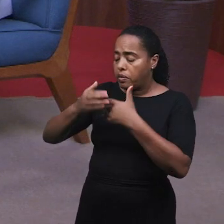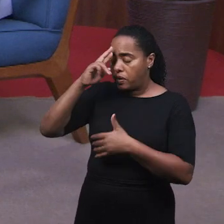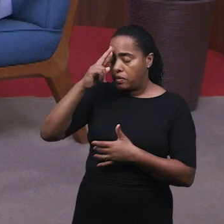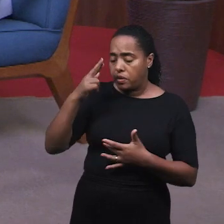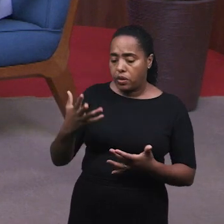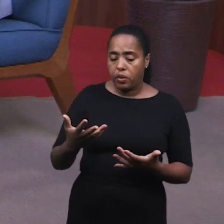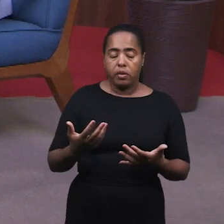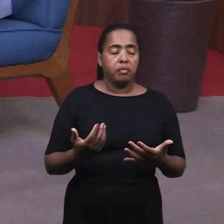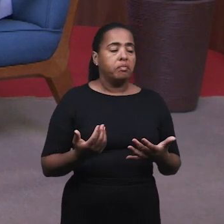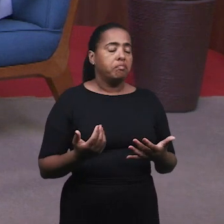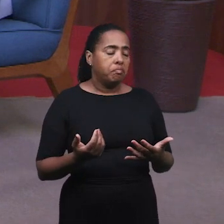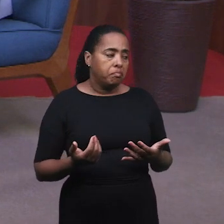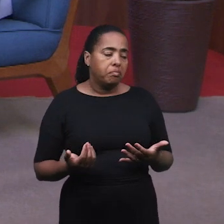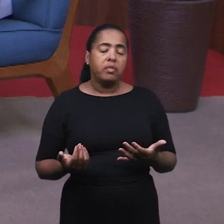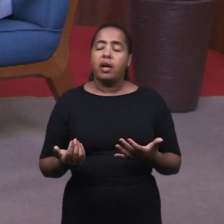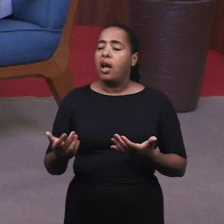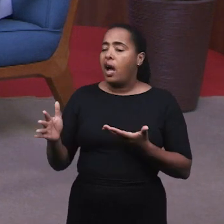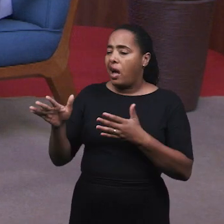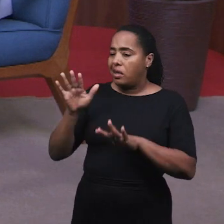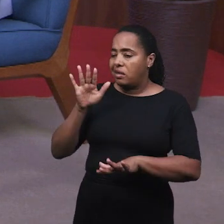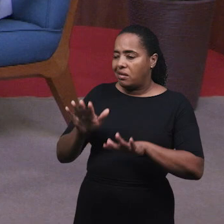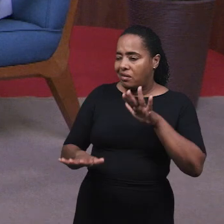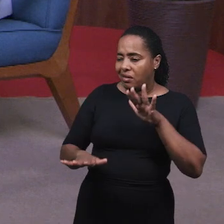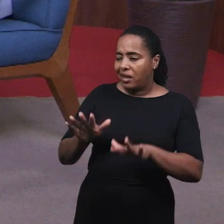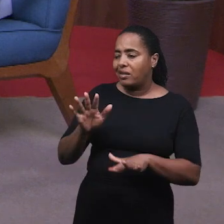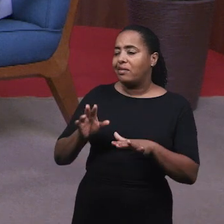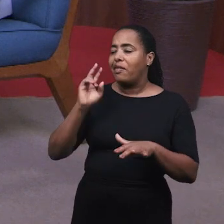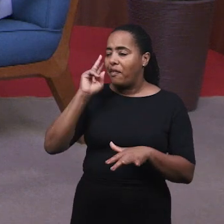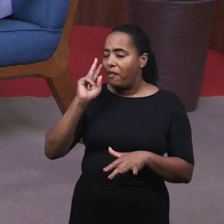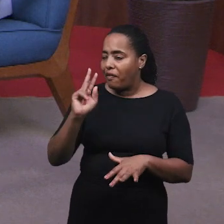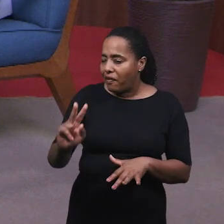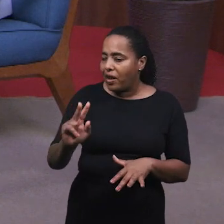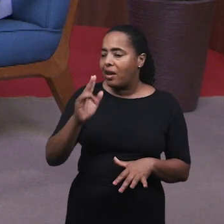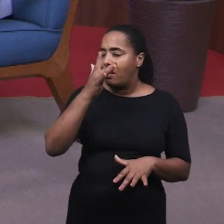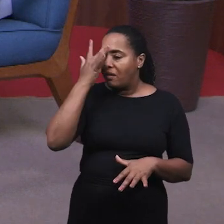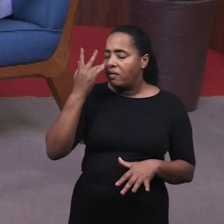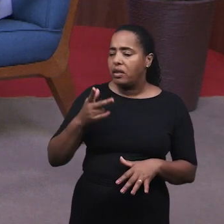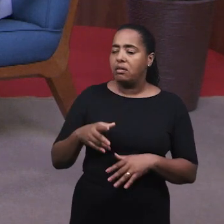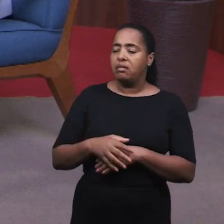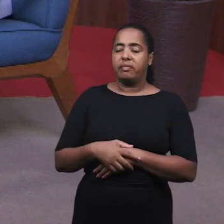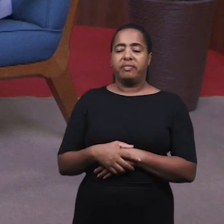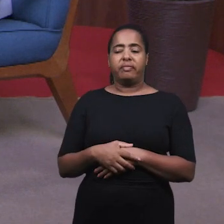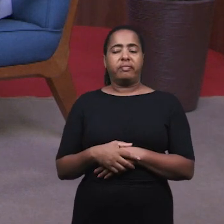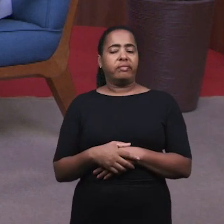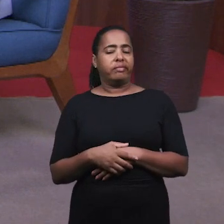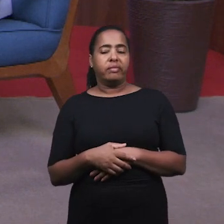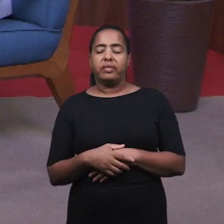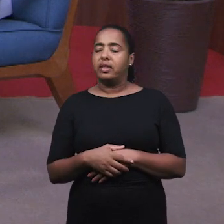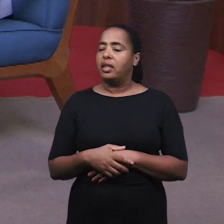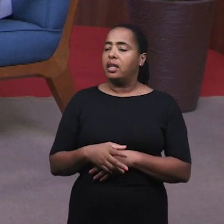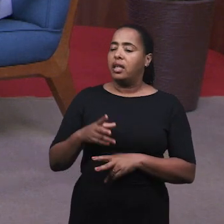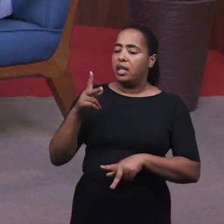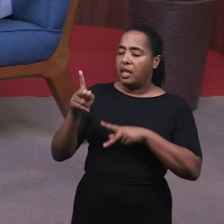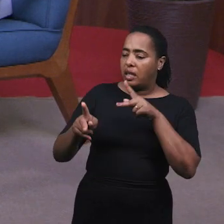Seigneur. Que- alors, de temps en temps, on entend, mais ce peuple,